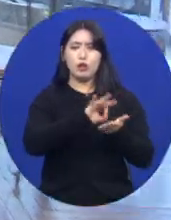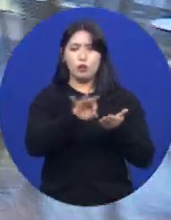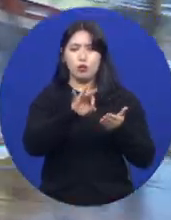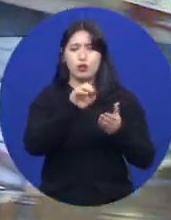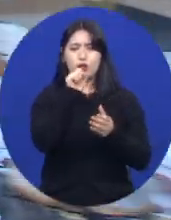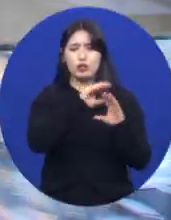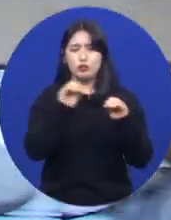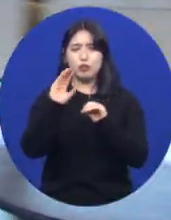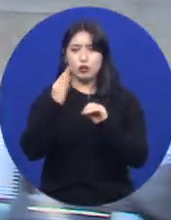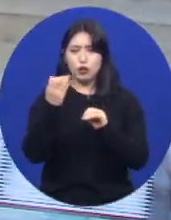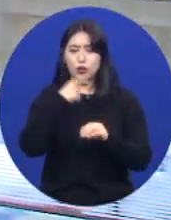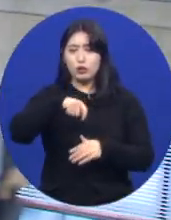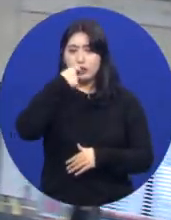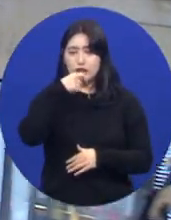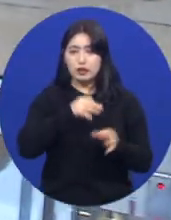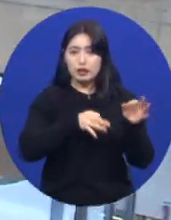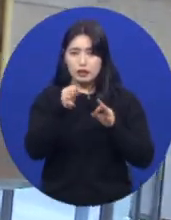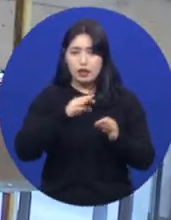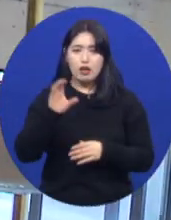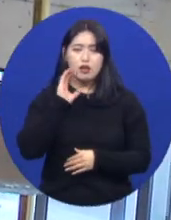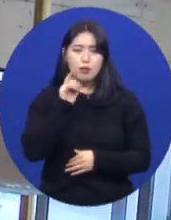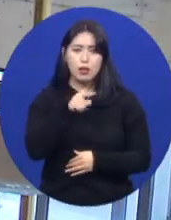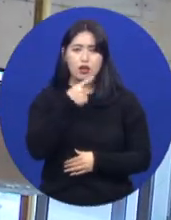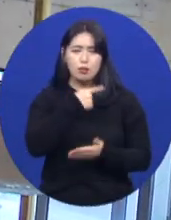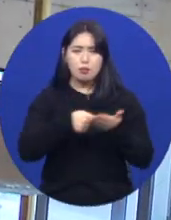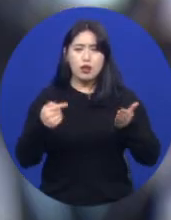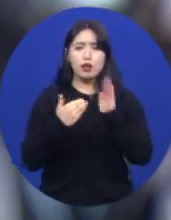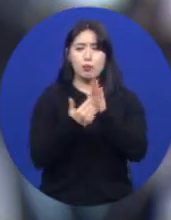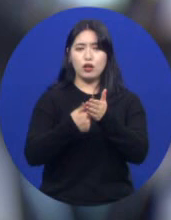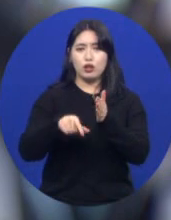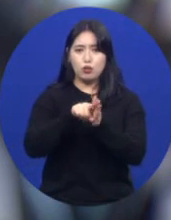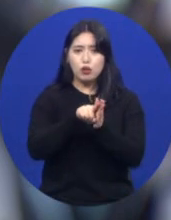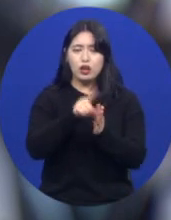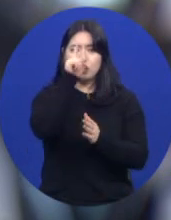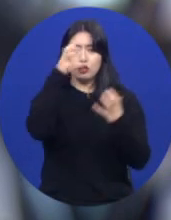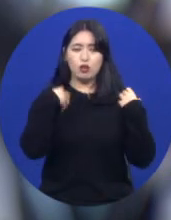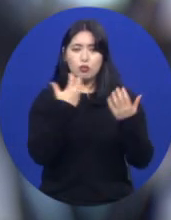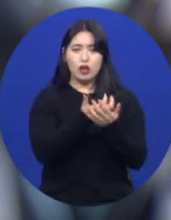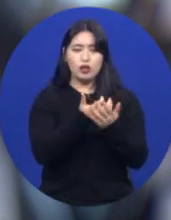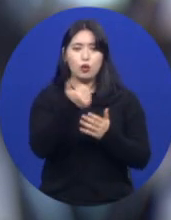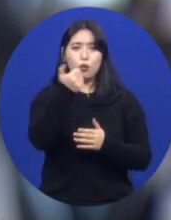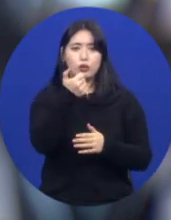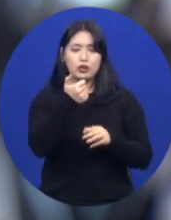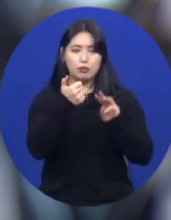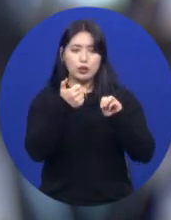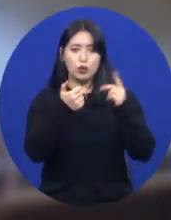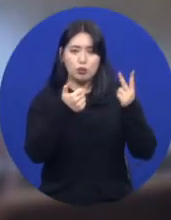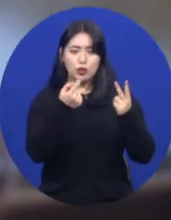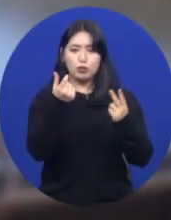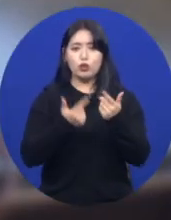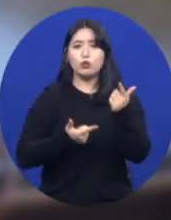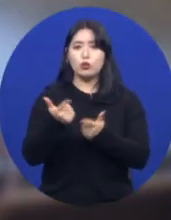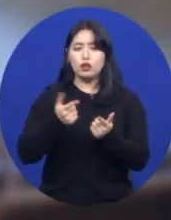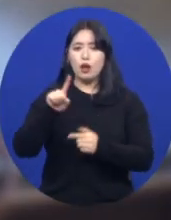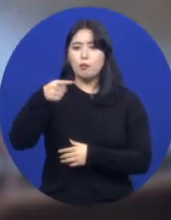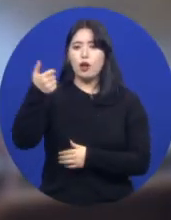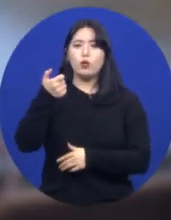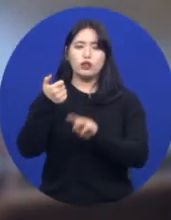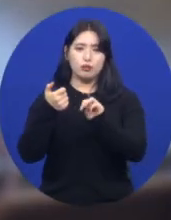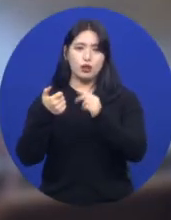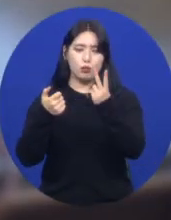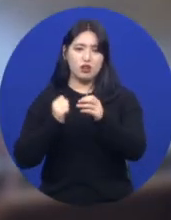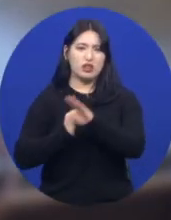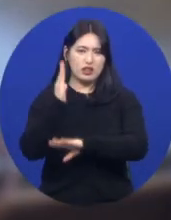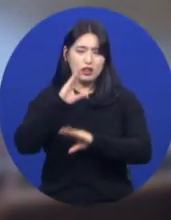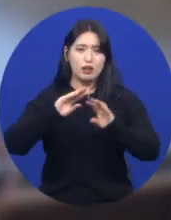대신 식당과 카페 는 소상공인들의 피해를 최소화하기 위해 정부 아닌 50 제곱미터 보다 완화된 150 제곱미터 이상